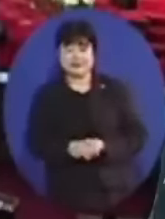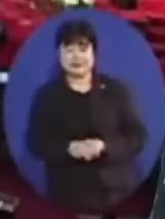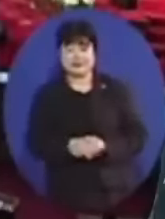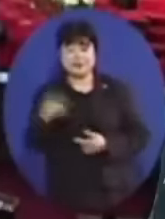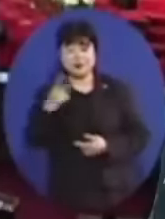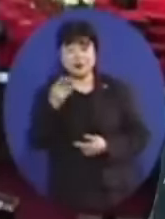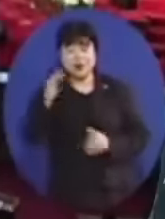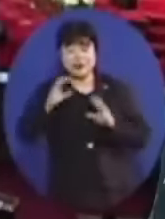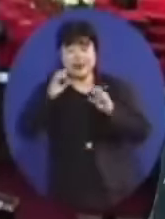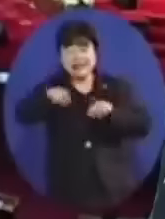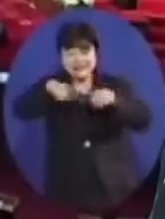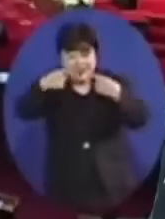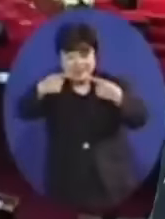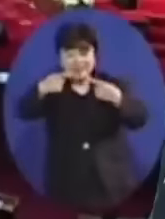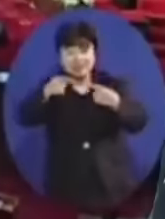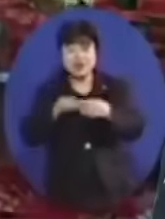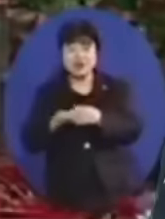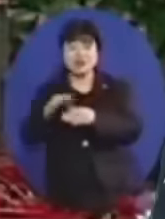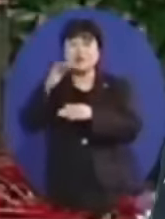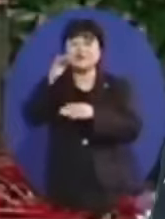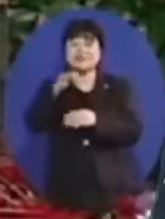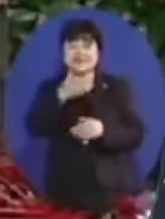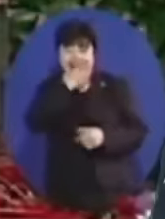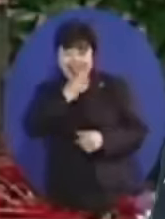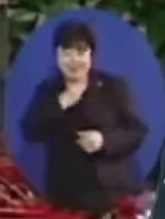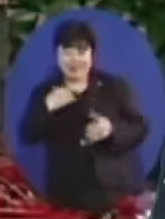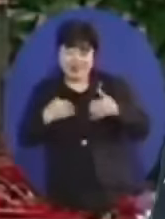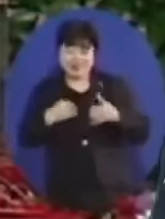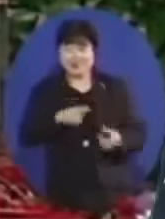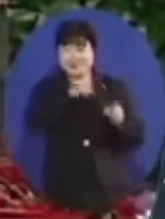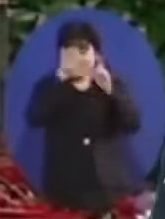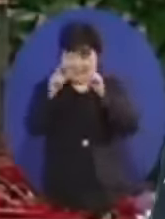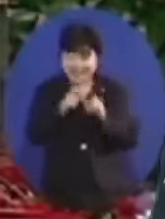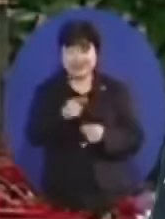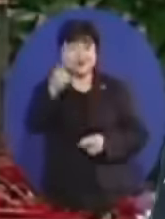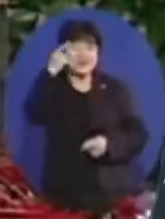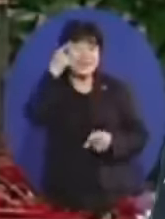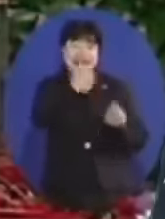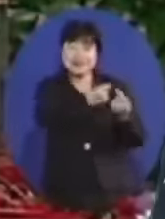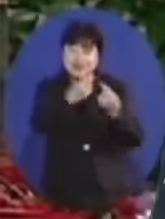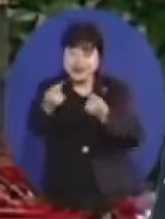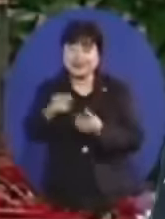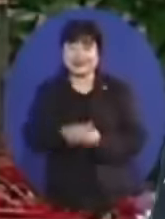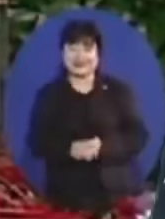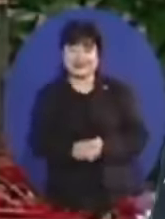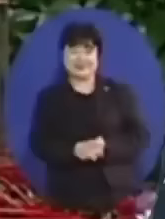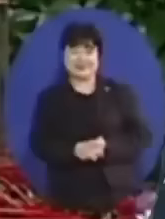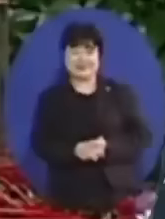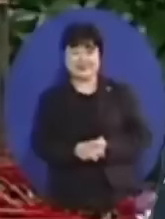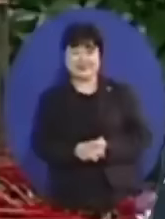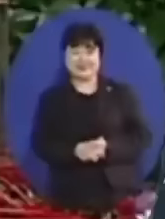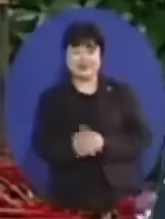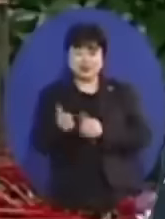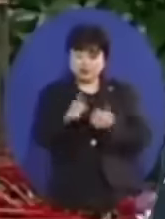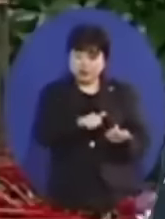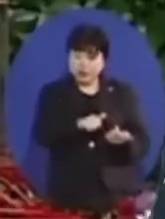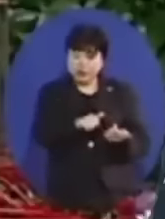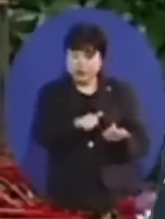그리고 천국에 들어가서 넘치는 행복과 기쁨을 갖고 사는 것도 생각을 하십시오. 죽는